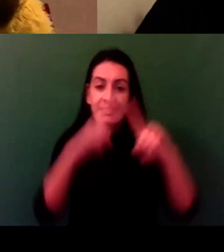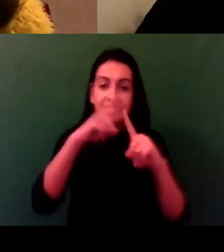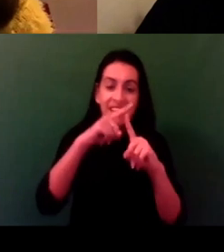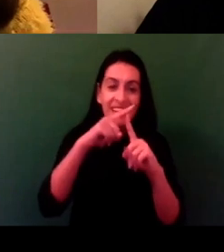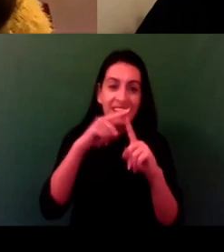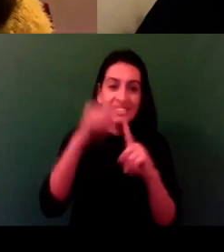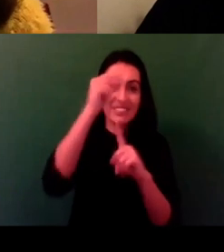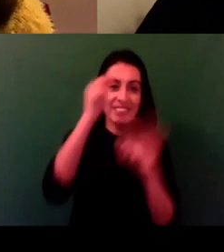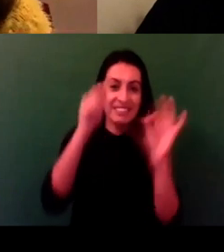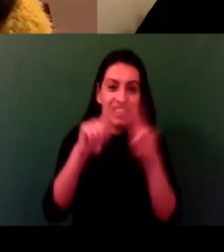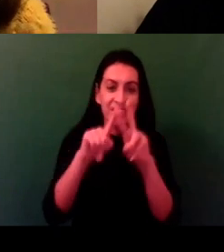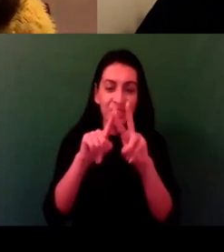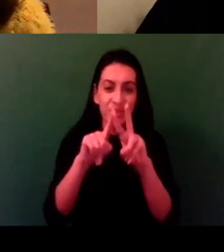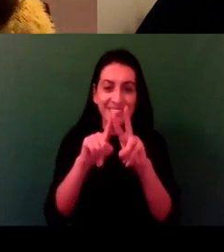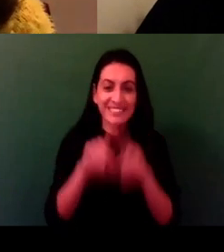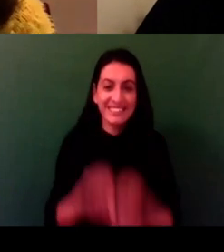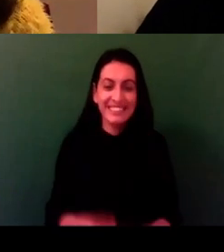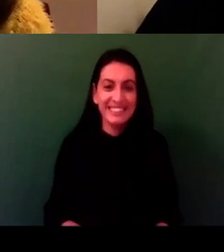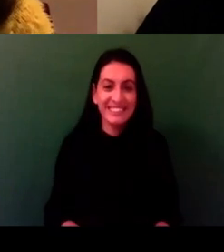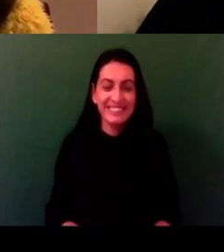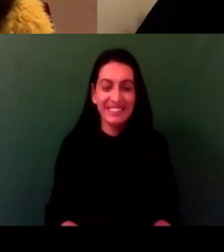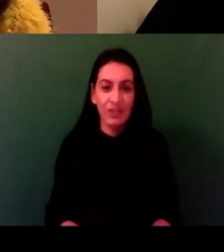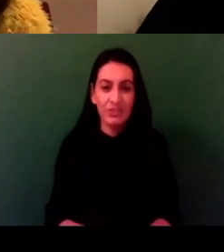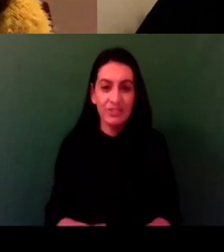değil. Ben birinci sayfamdan 3 kişi gördüm.